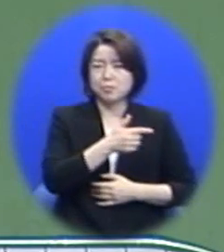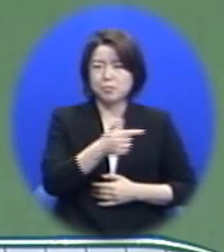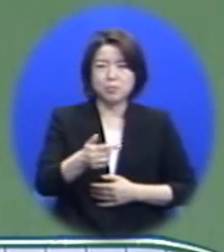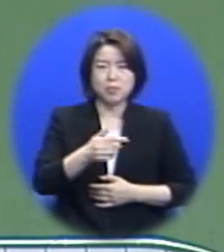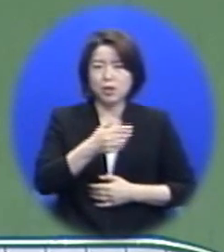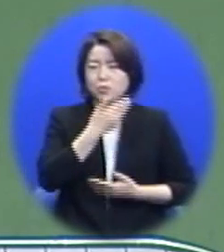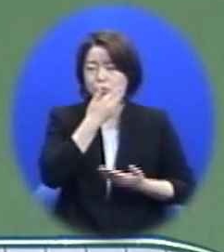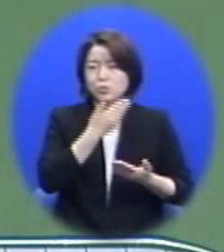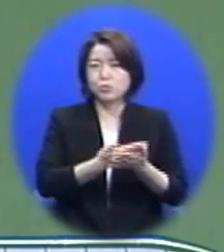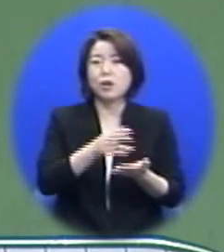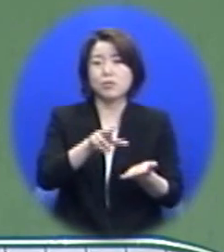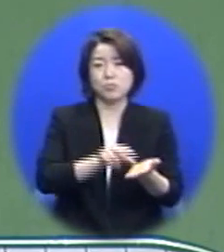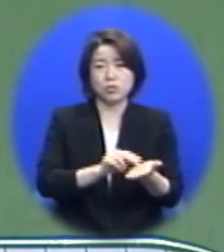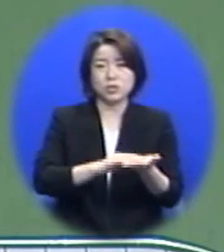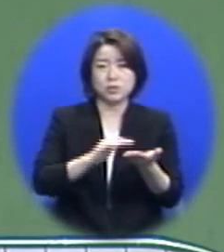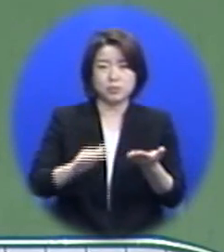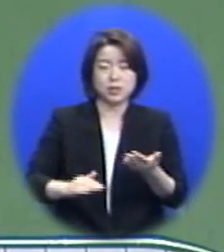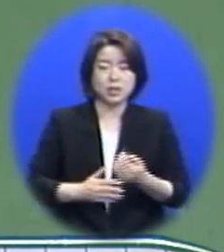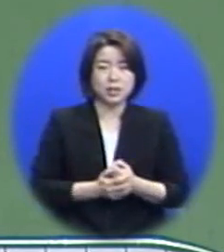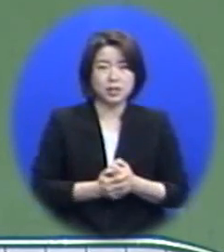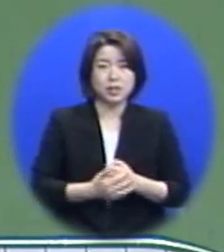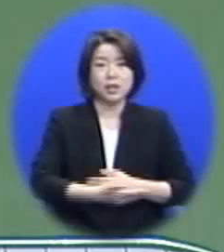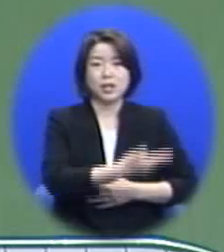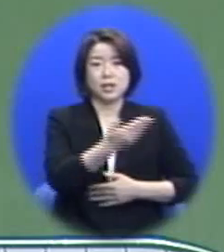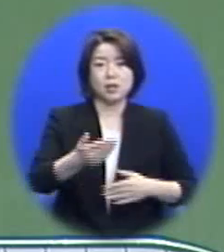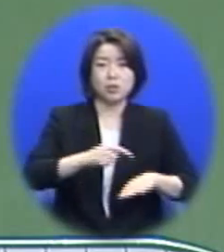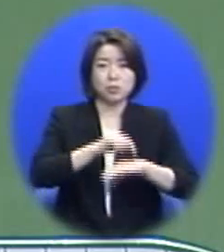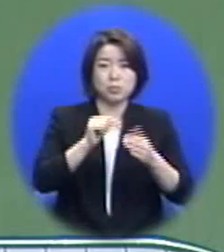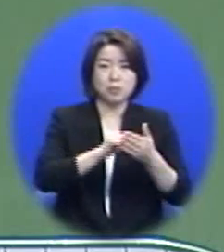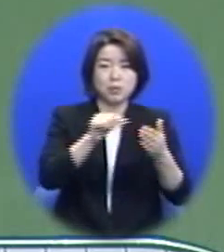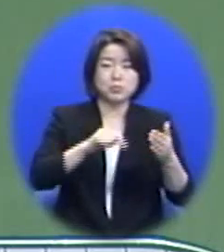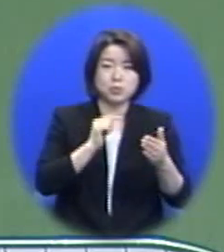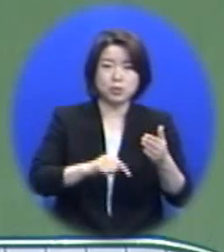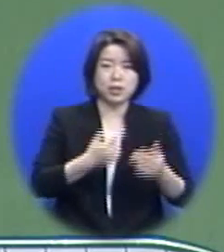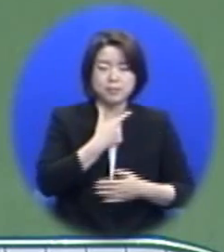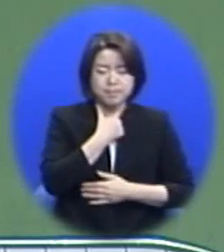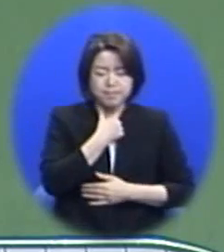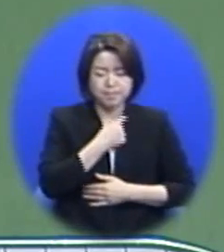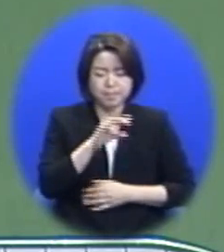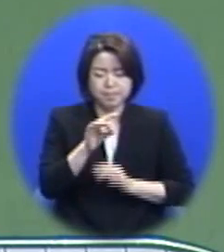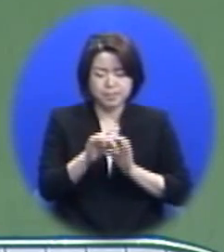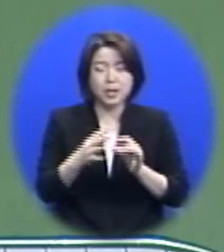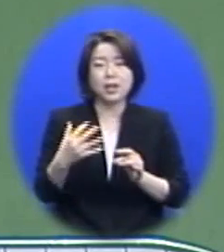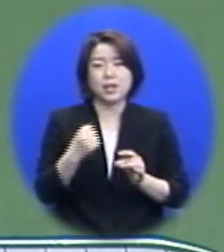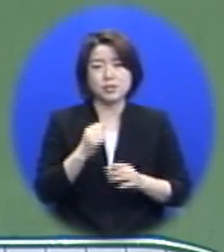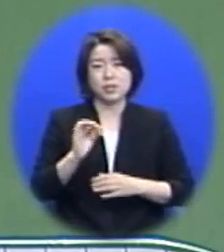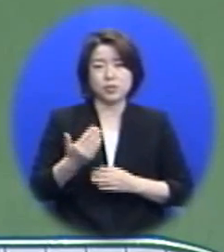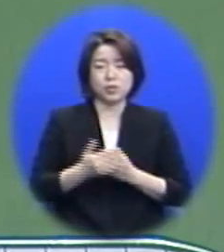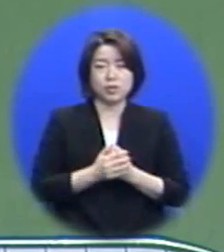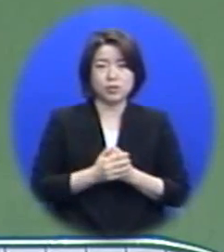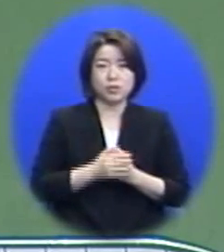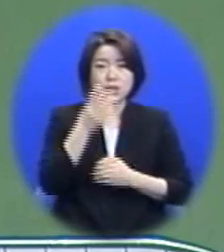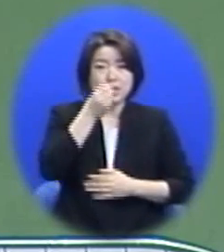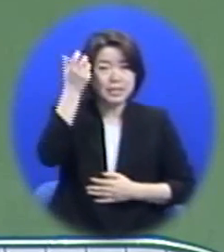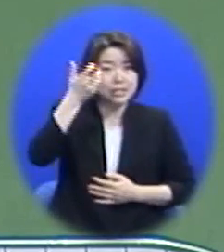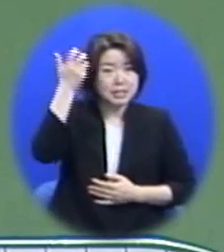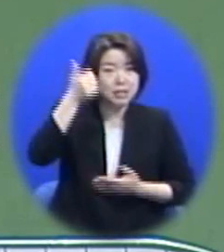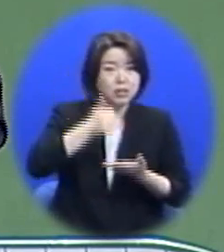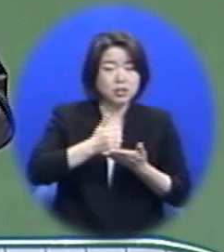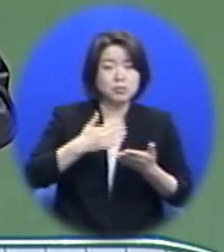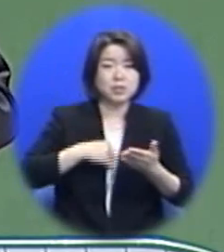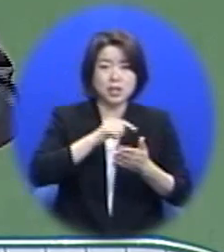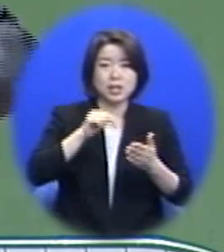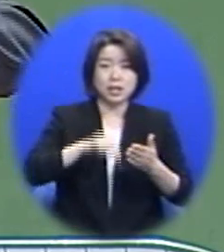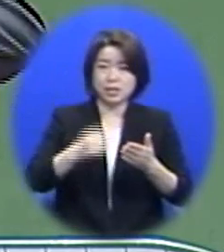문제인 것입니다 여러분 마음속에 갈망을 가지셔야 됩니다 성령님 제 안에